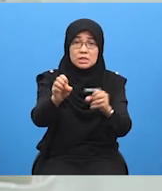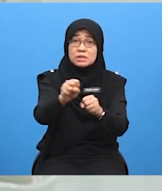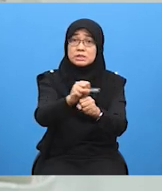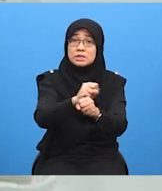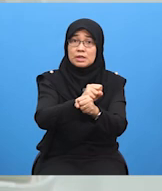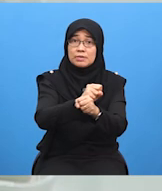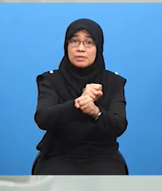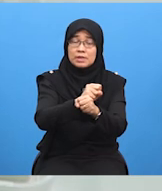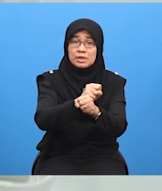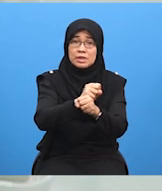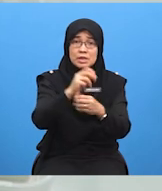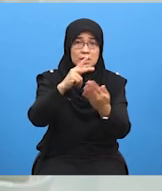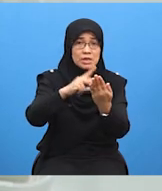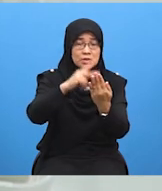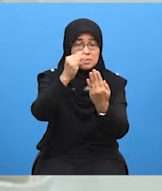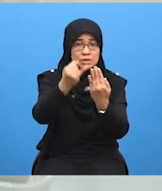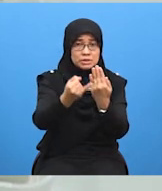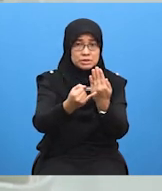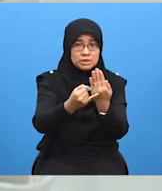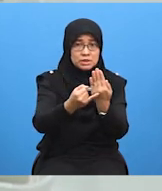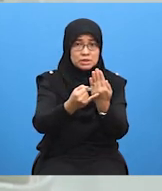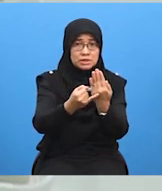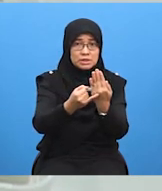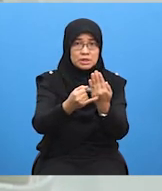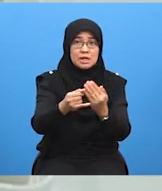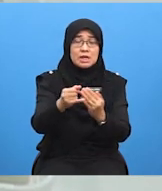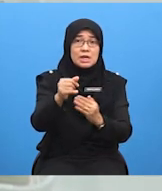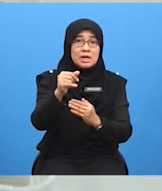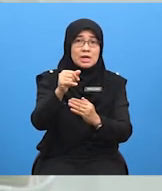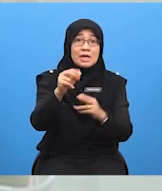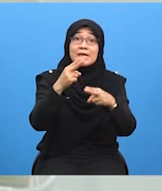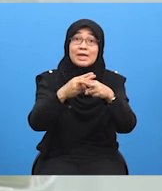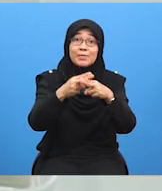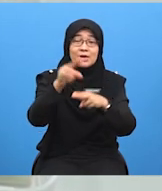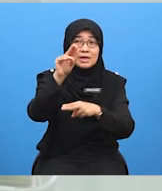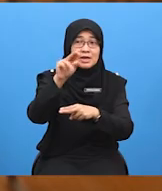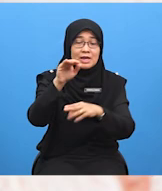tadi. Projek litar ini dikenali sebagai Night Rider Light.